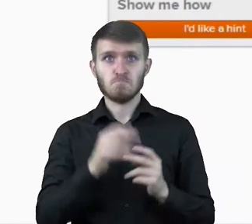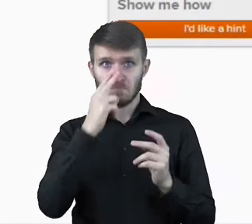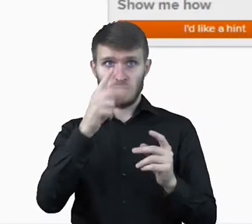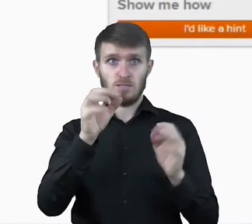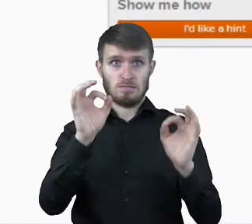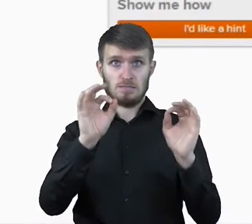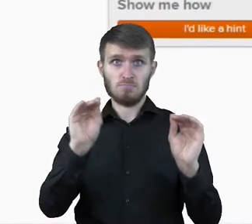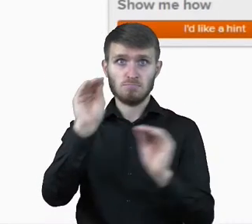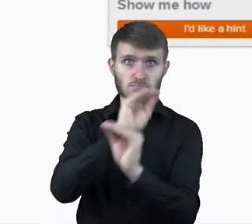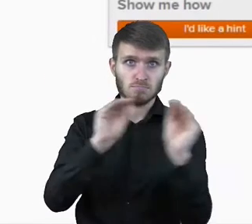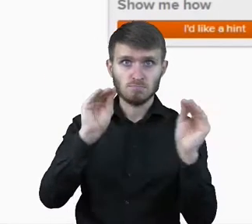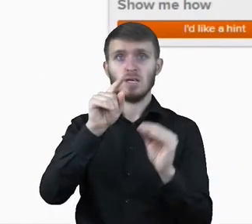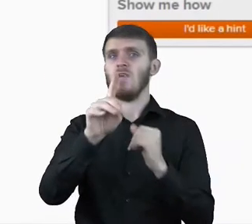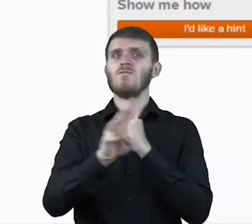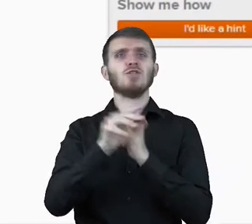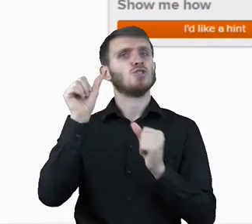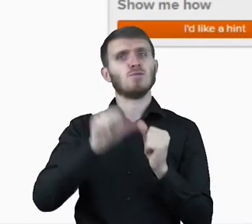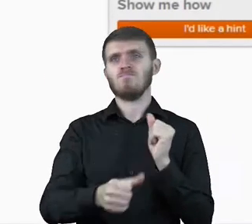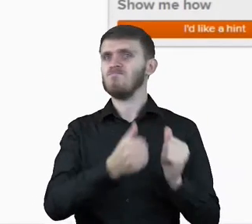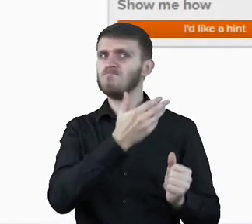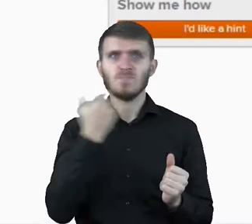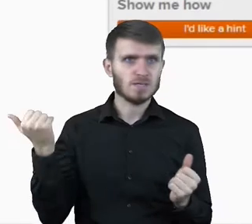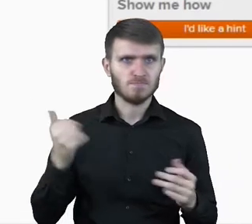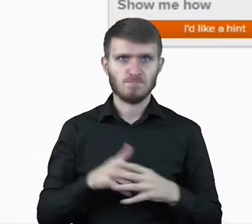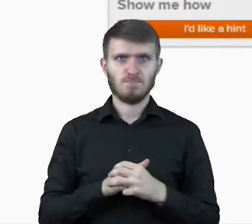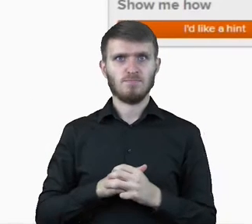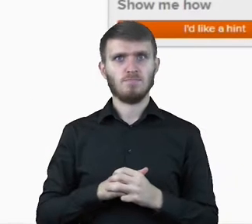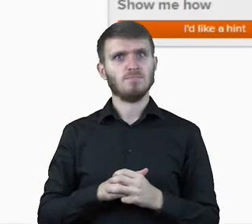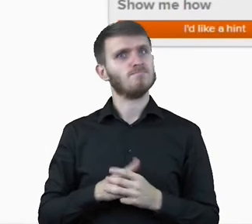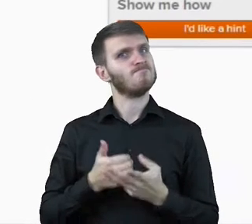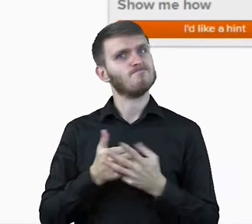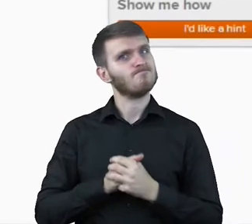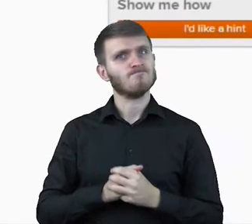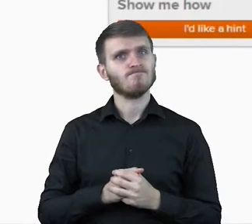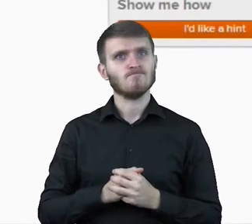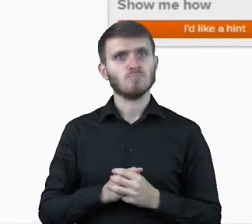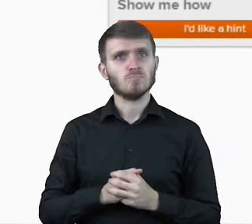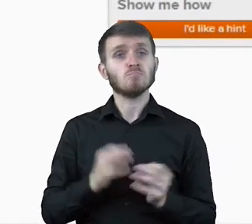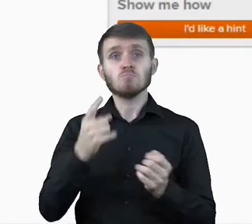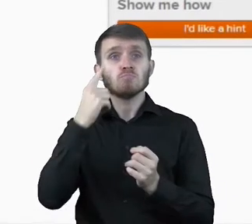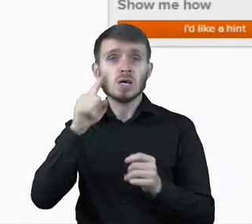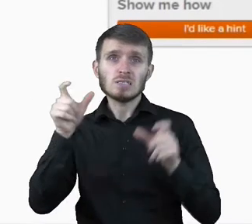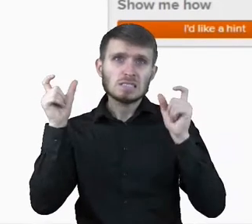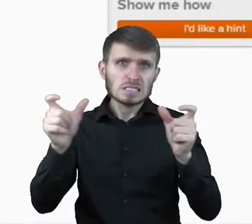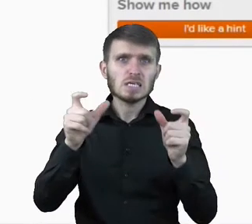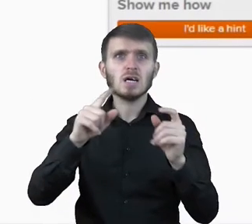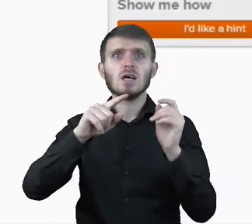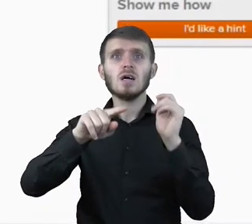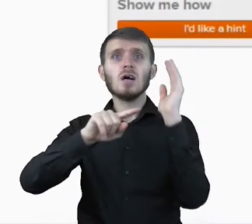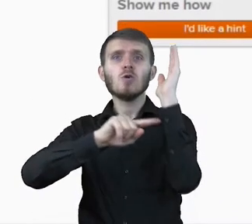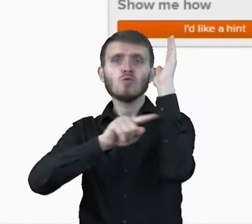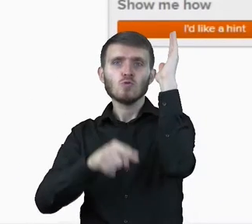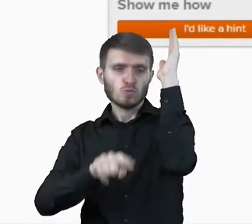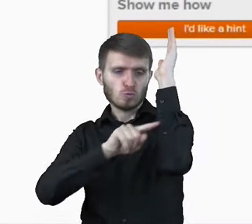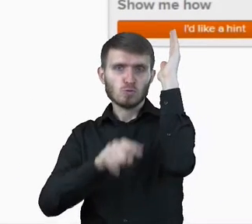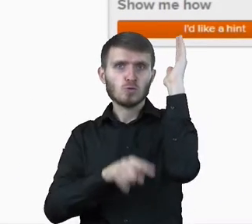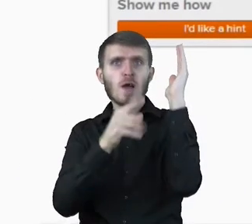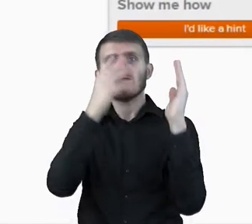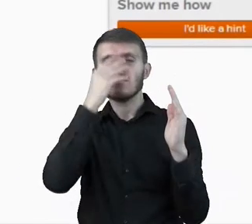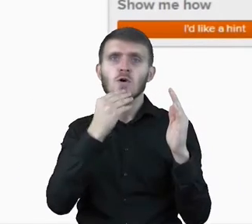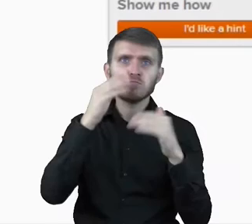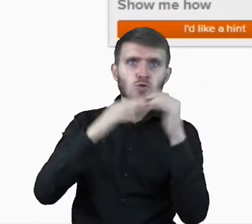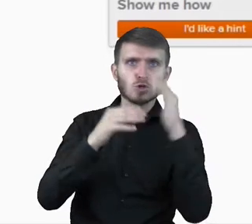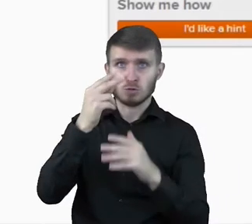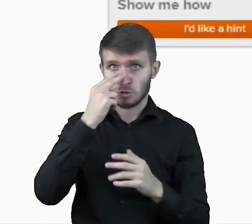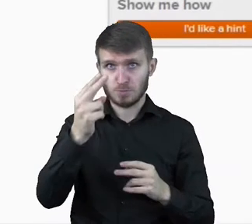zrobię tak, to też nie będzie kąt 90 stopni. Chciałam tylko zwrócić Twoją uwagę na te łuki, żebyś patrzył, jaki kąt jest zaznaczany. Bo